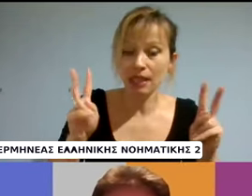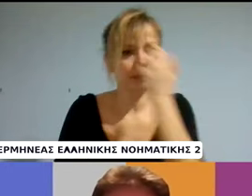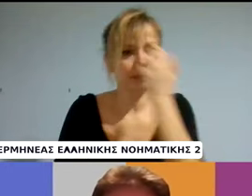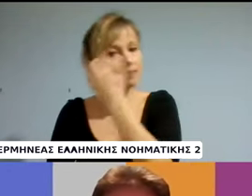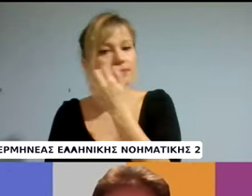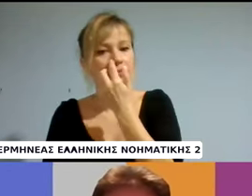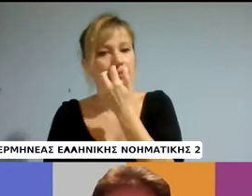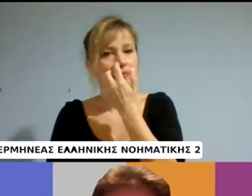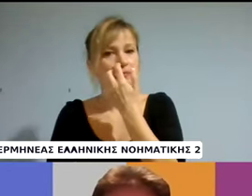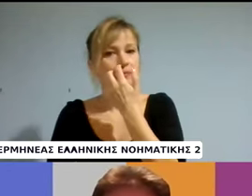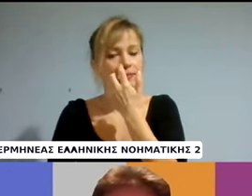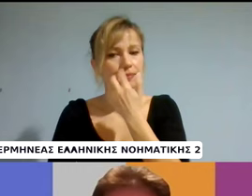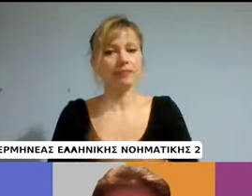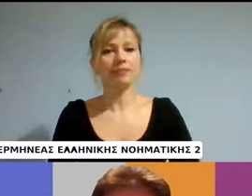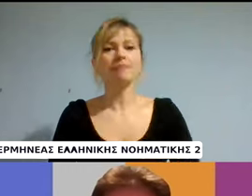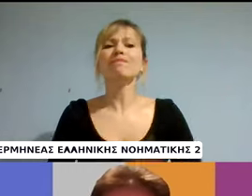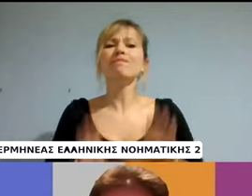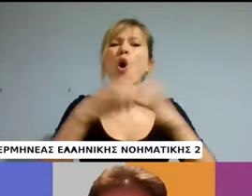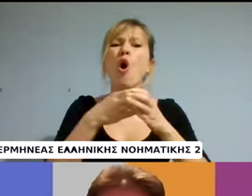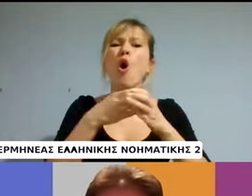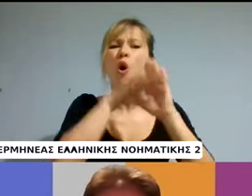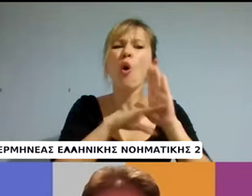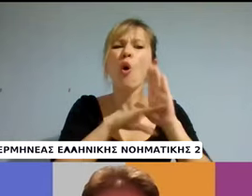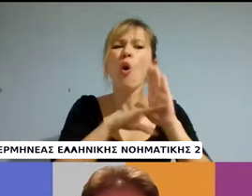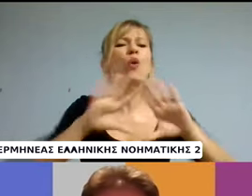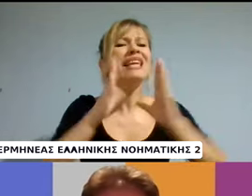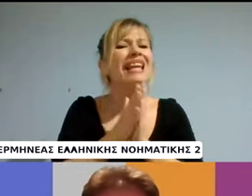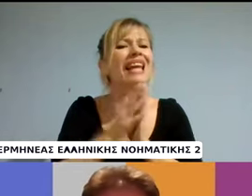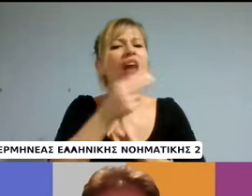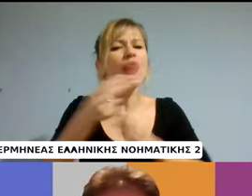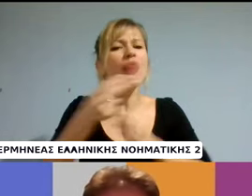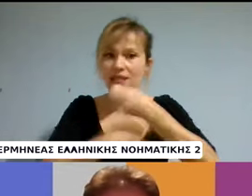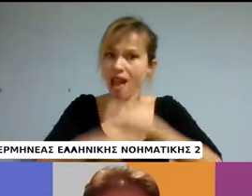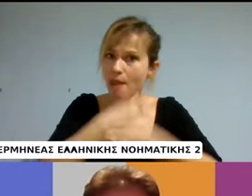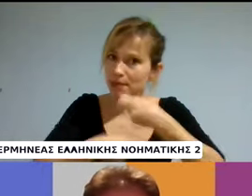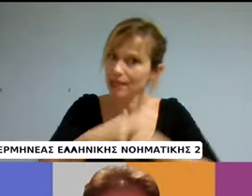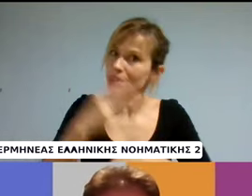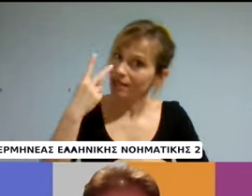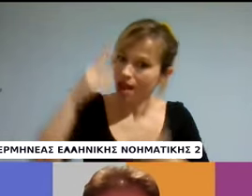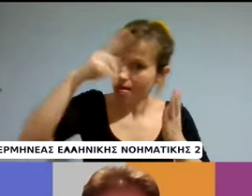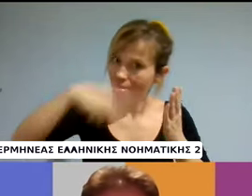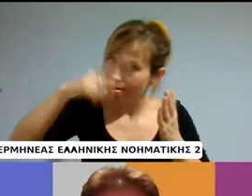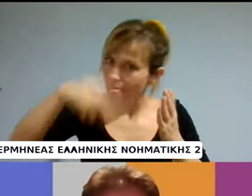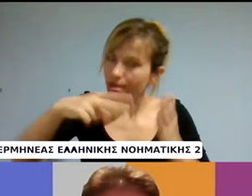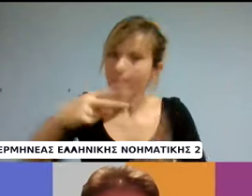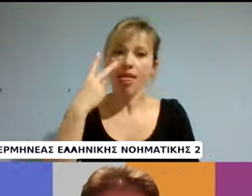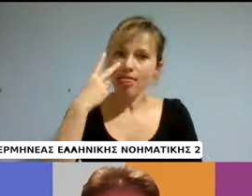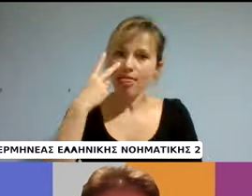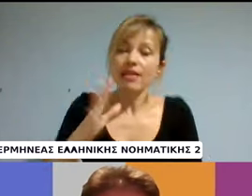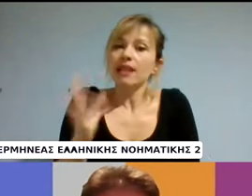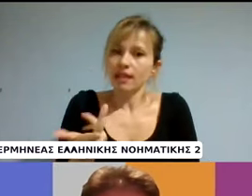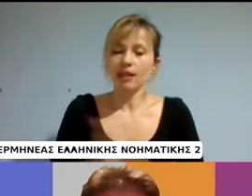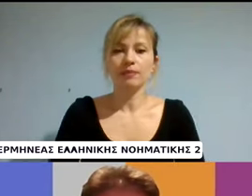Στην ενότητα με τα γενικά στοιχεία για επιχειρήσεις, θα δουν οι συναδέλφες και οι συνάδελφοι